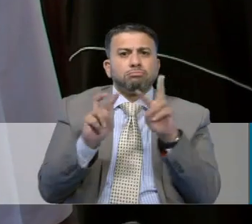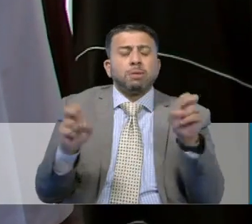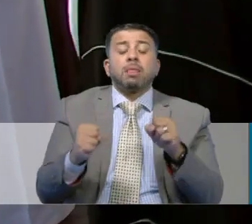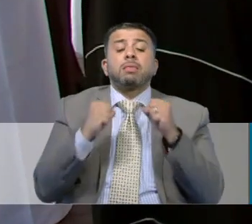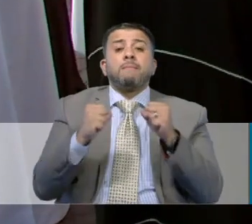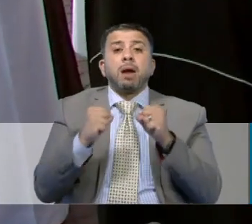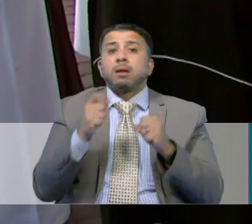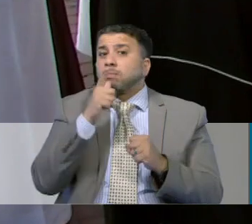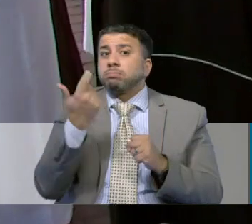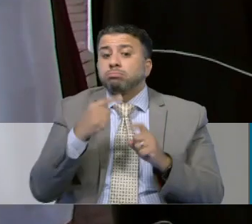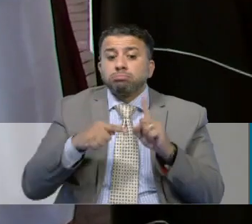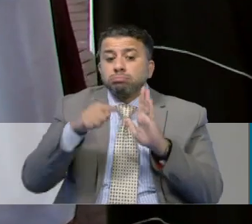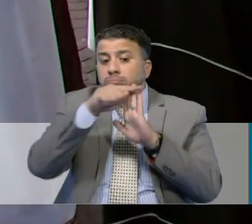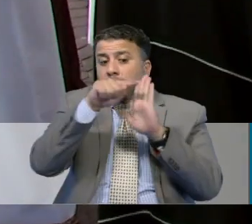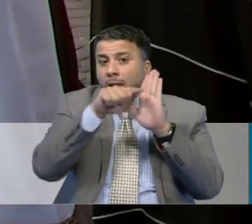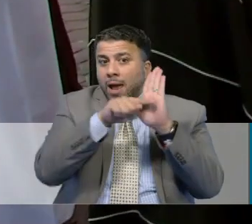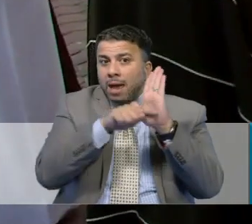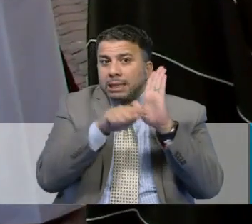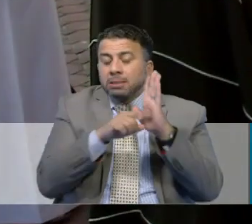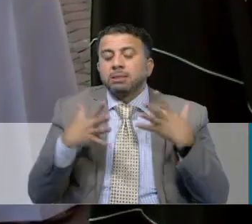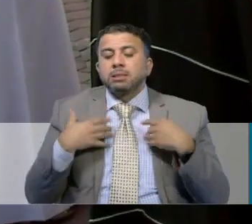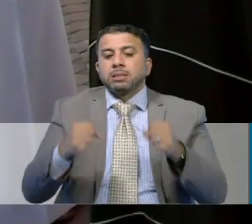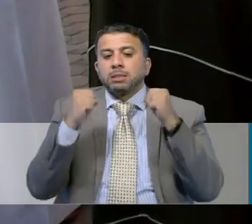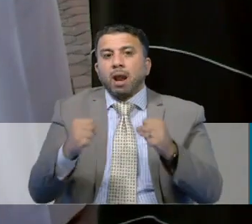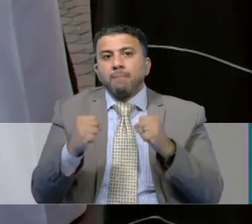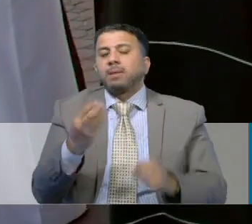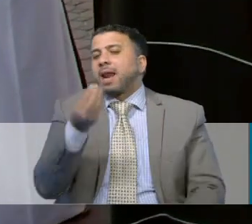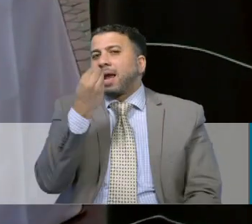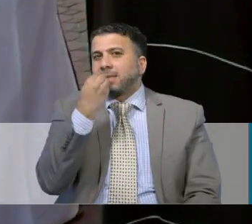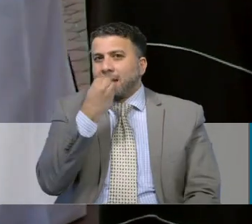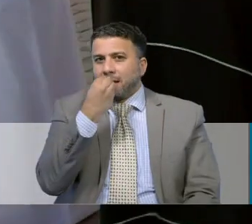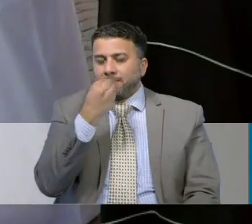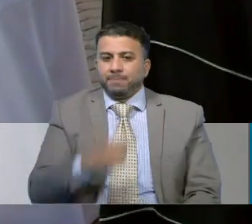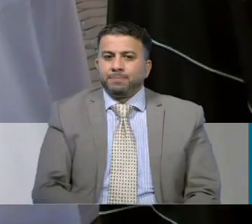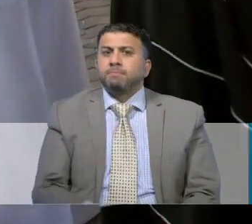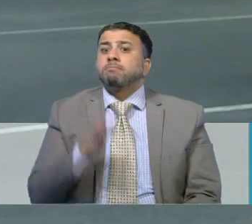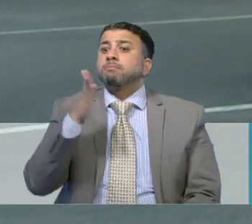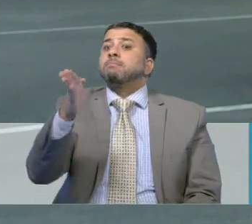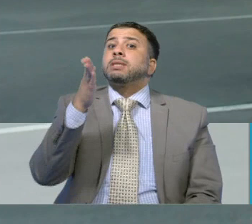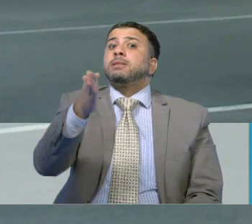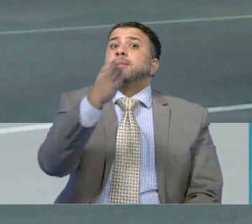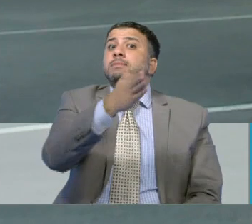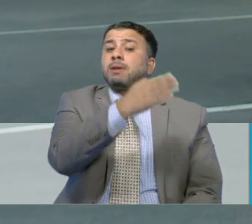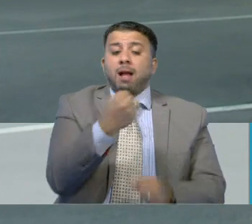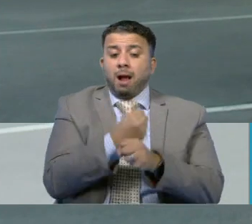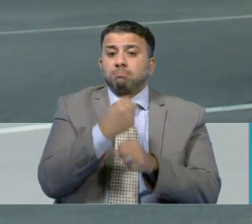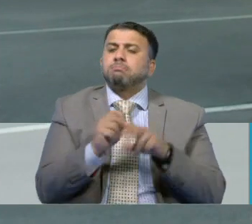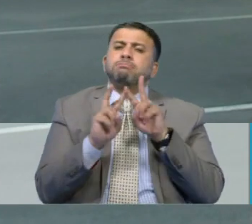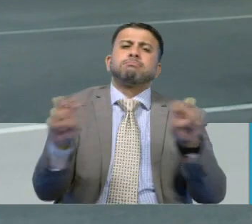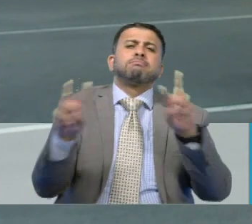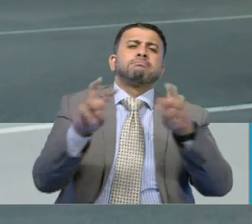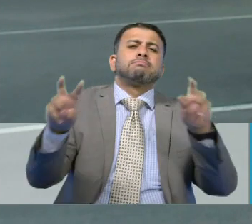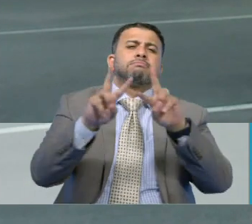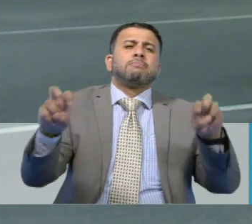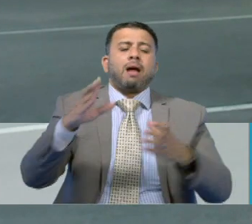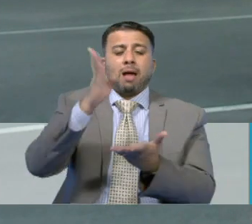ضمان تحقيق أعلى معايير سلامة الغذاء. زيارات ميدانية تسهم في تعزيز